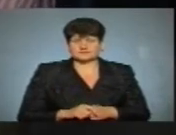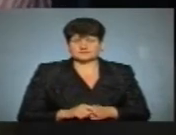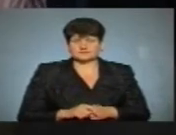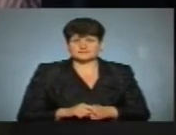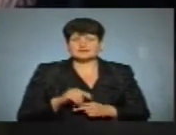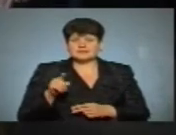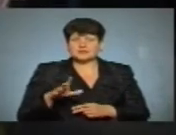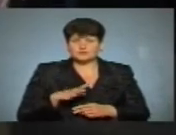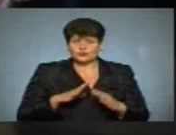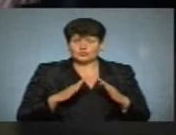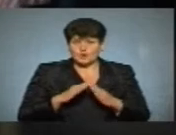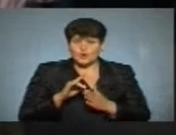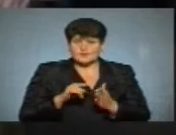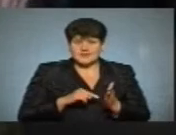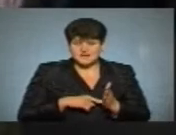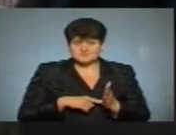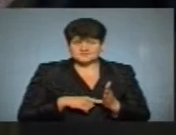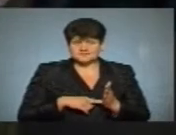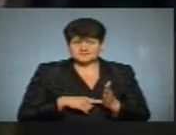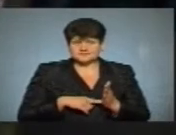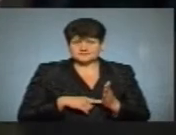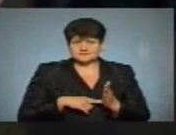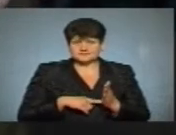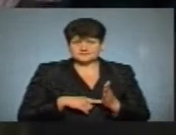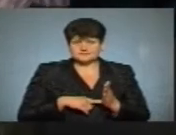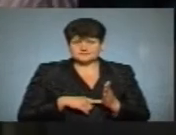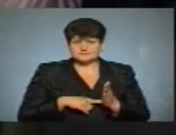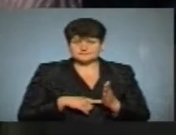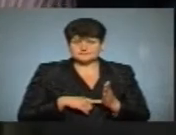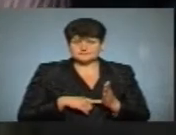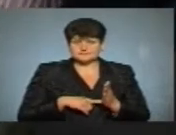Ти був вдома? Ба.